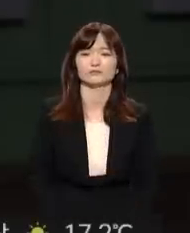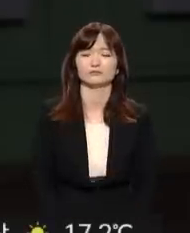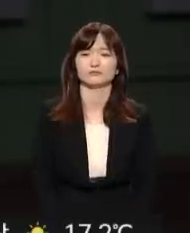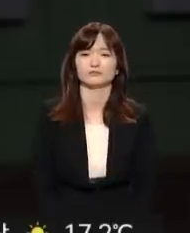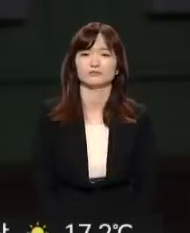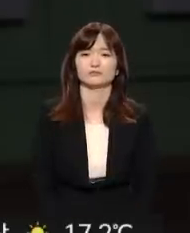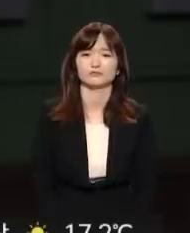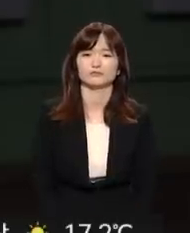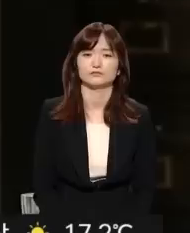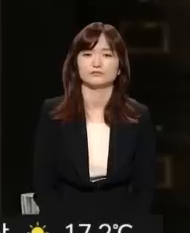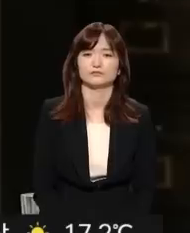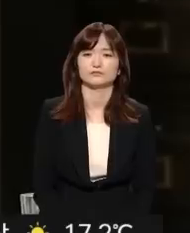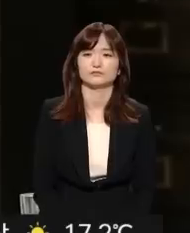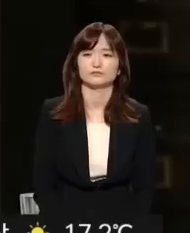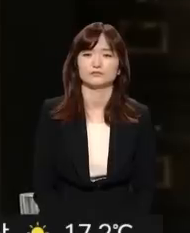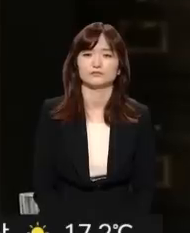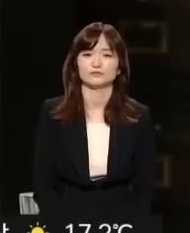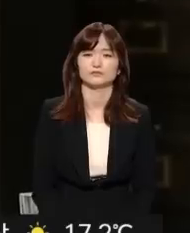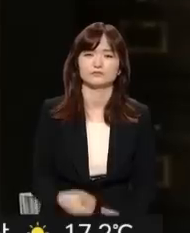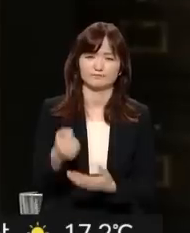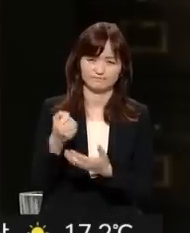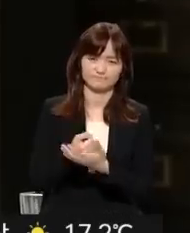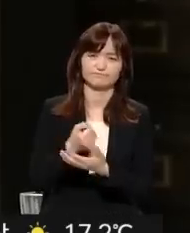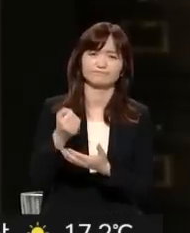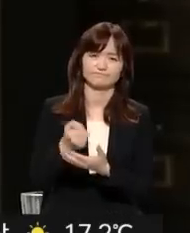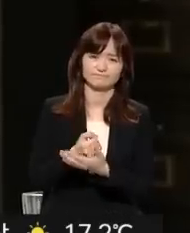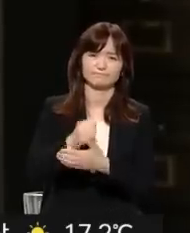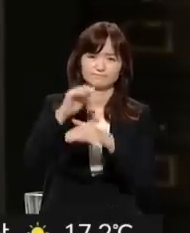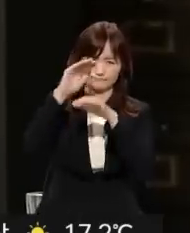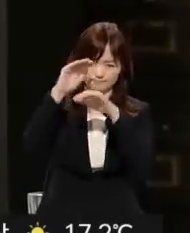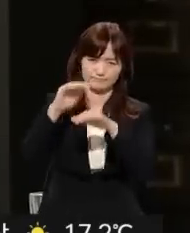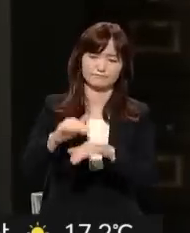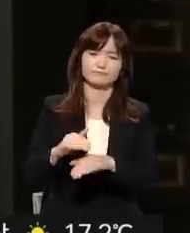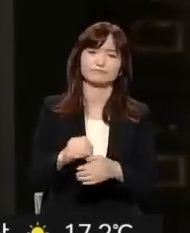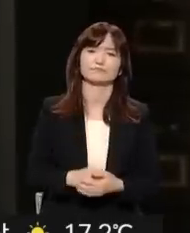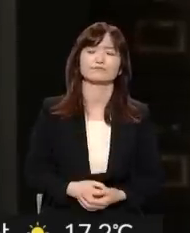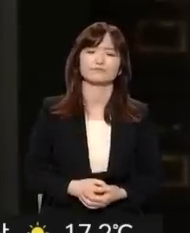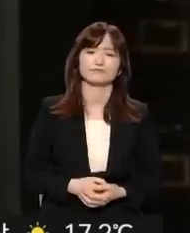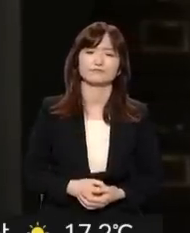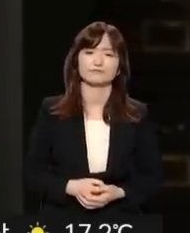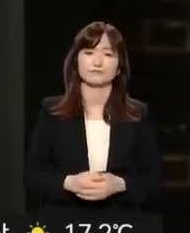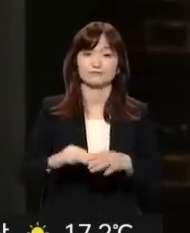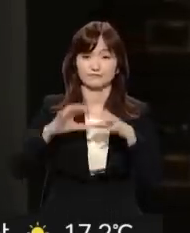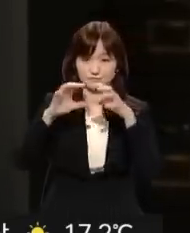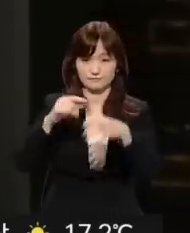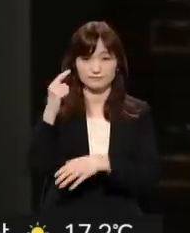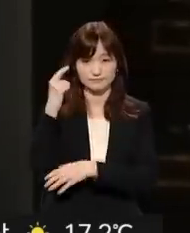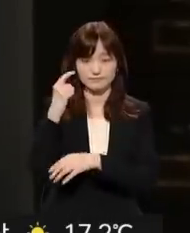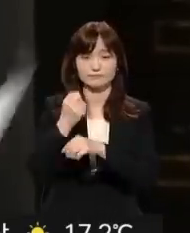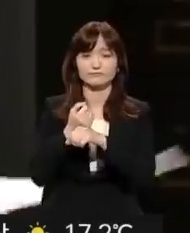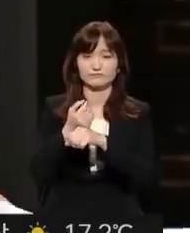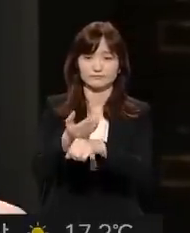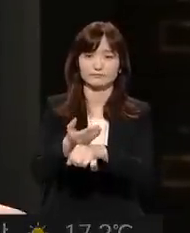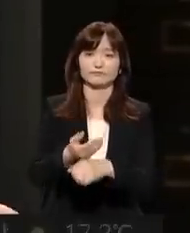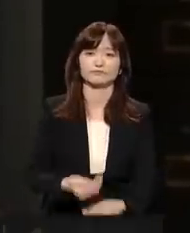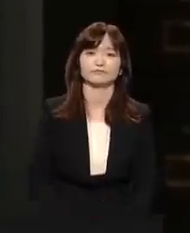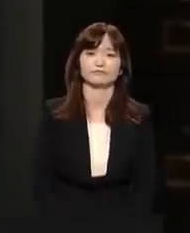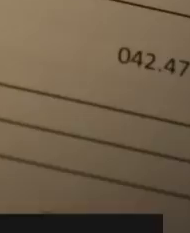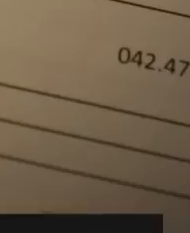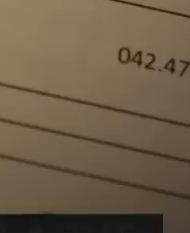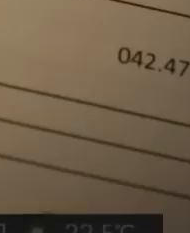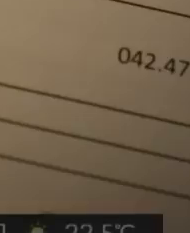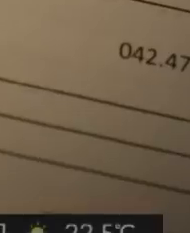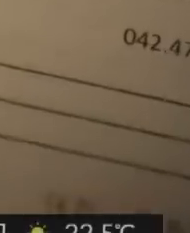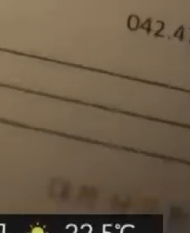주셨습니다. 예, 아 정말 좀 안타까운 사연이었습니다. 자, 별별 상담소 이렇게 정리하고요. 글로벌 픽 이어갑니다.